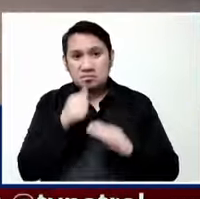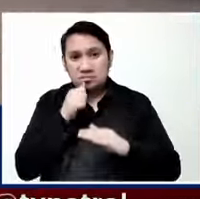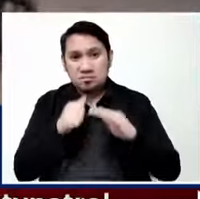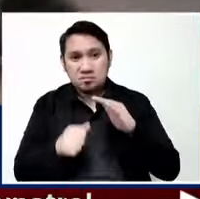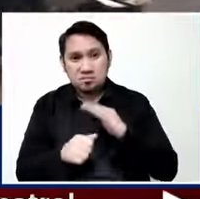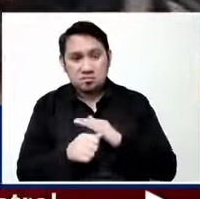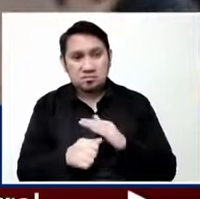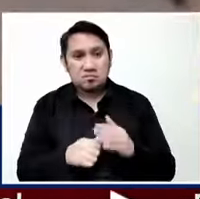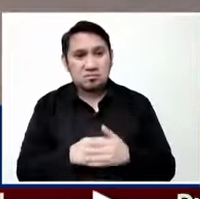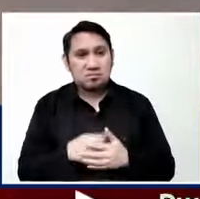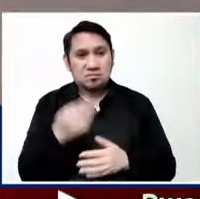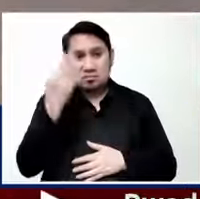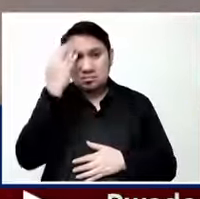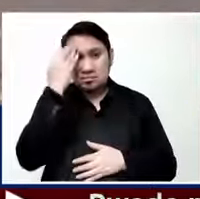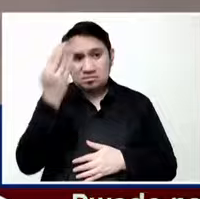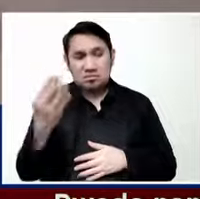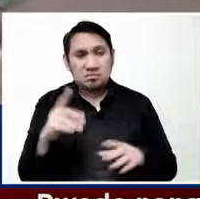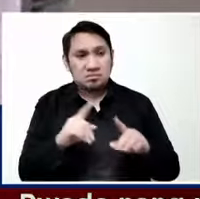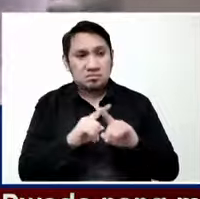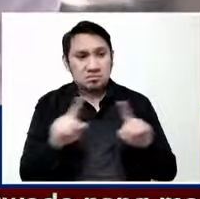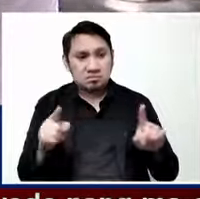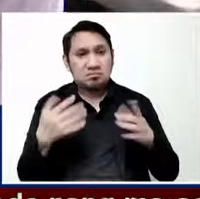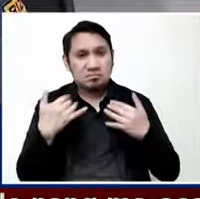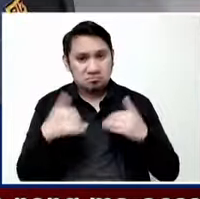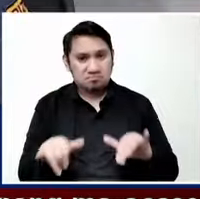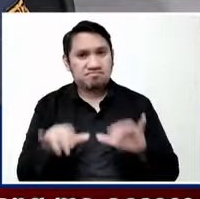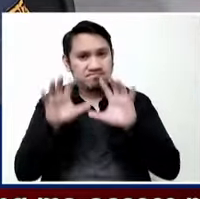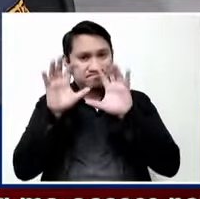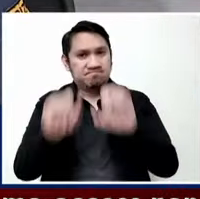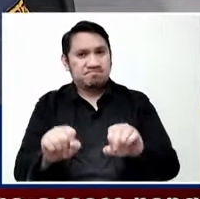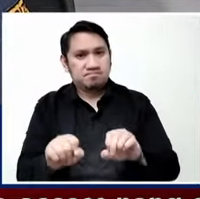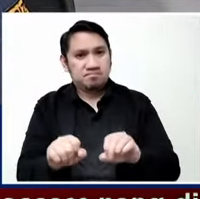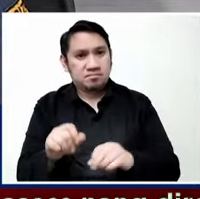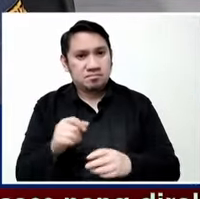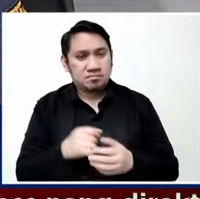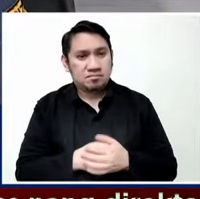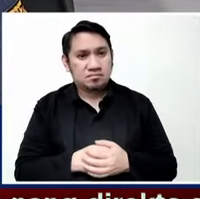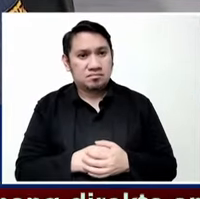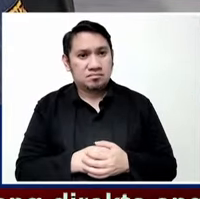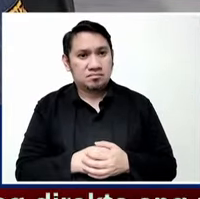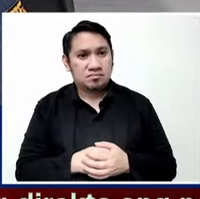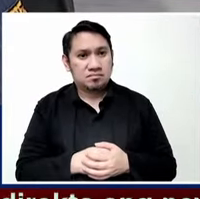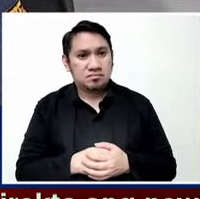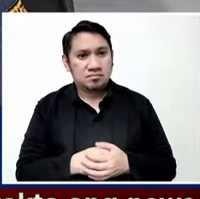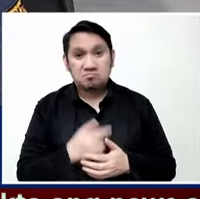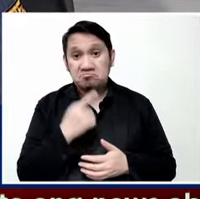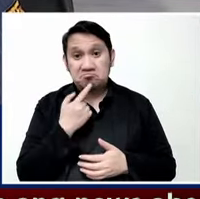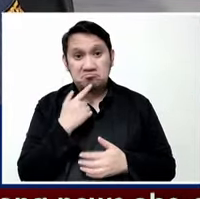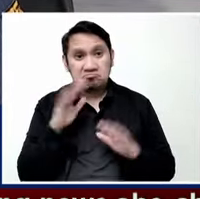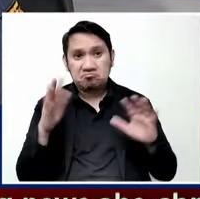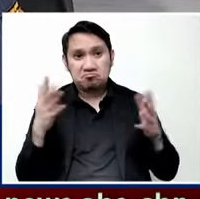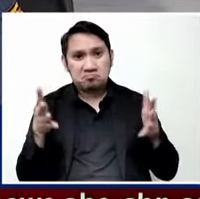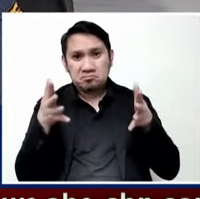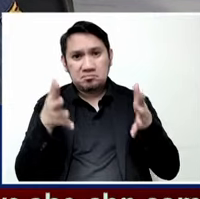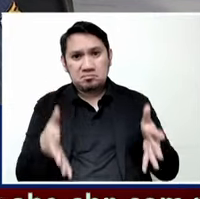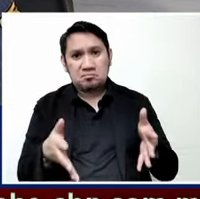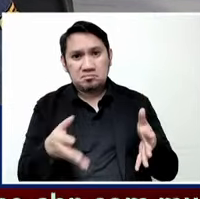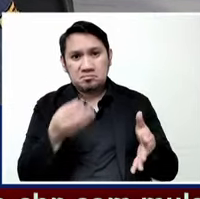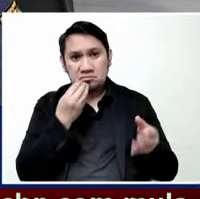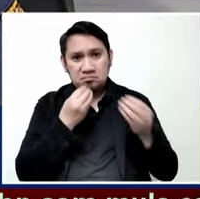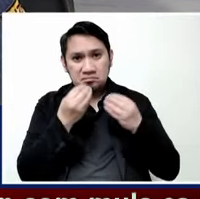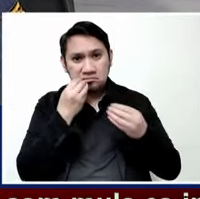del Monte, Bulacan, pero na-aresto din agad. Ang sabi niya ay kuan, wala daw iniwang pangkain yung sa mga